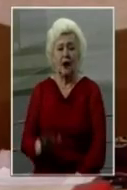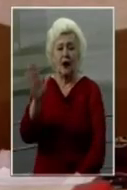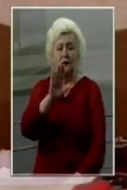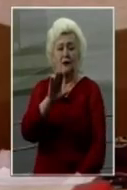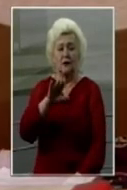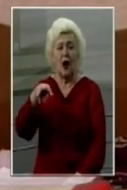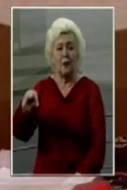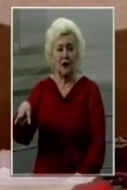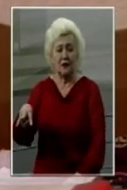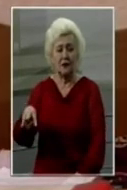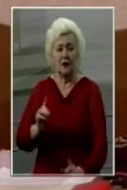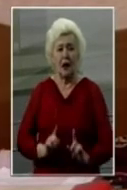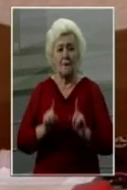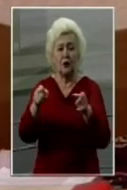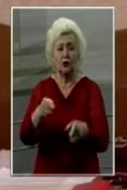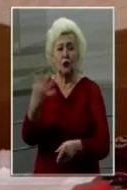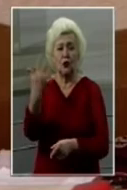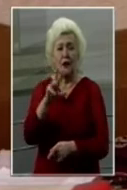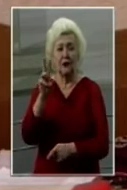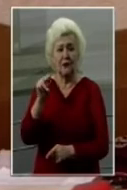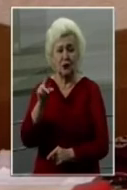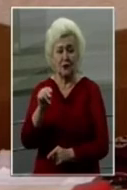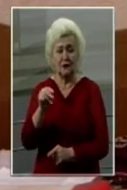Владислав Миколаївич поступив 5 числа.